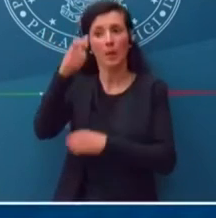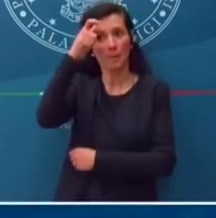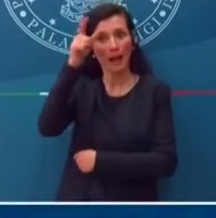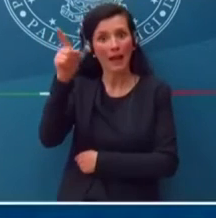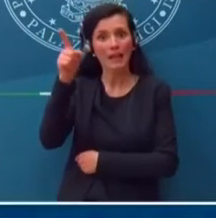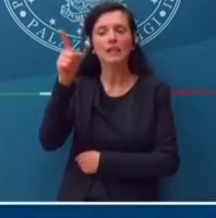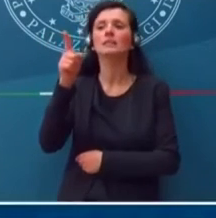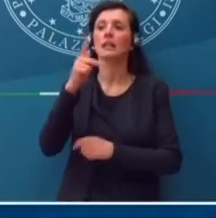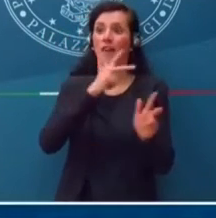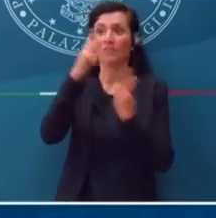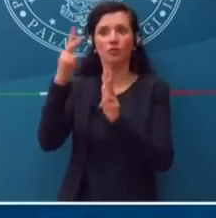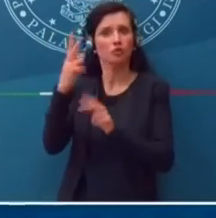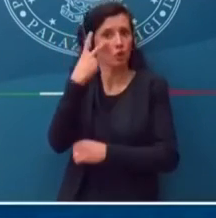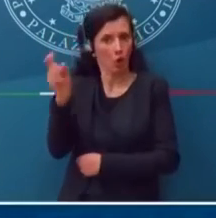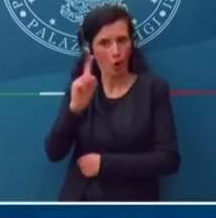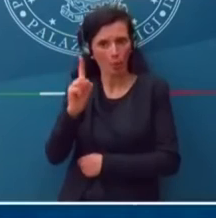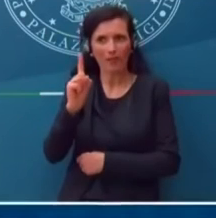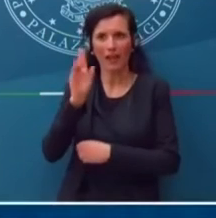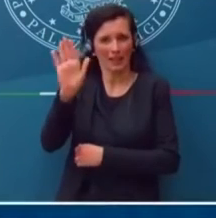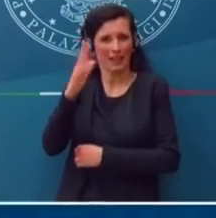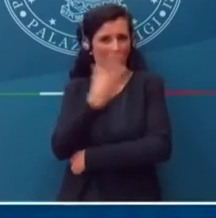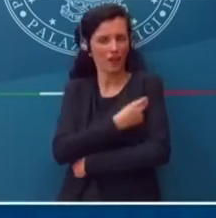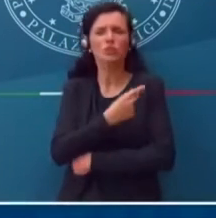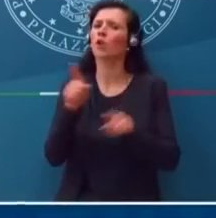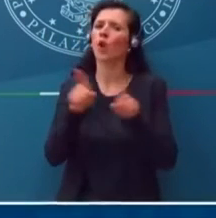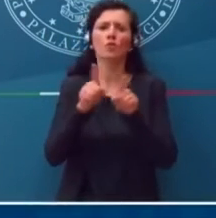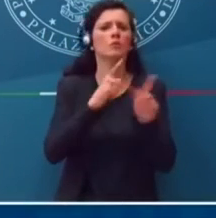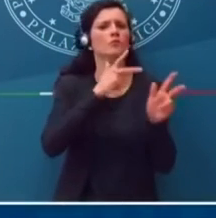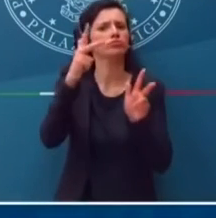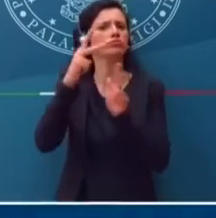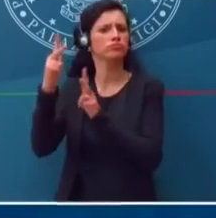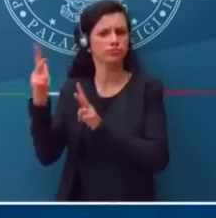l'esportazione dei loro vaccini. Ora, questo ha delle spiegazioni